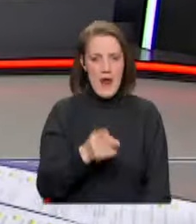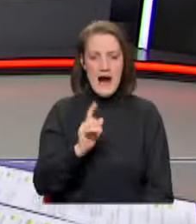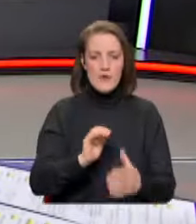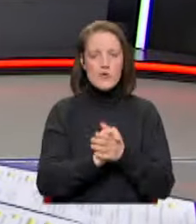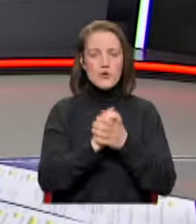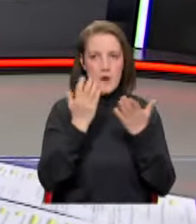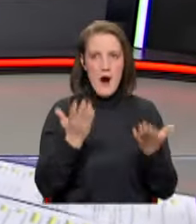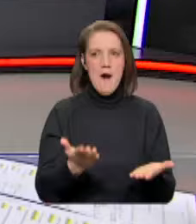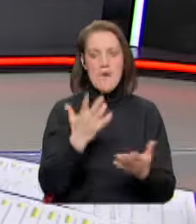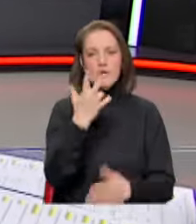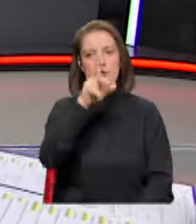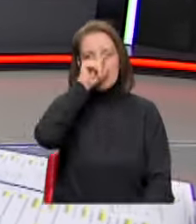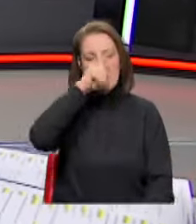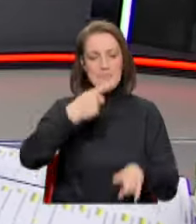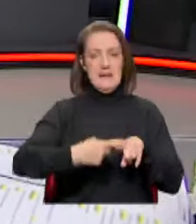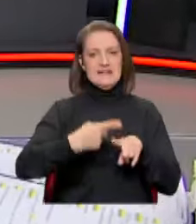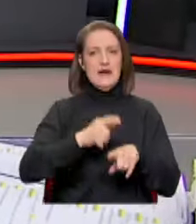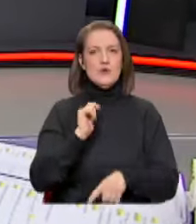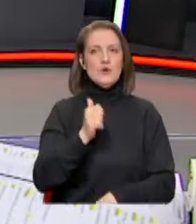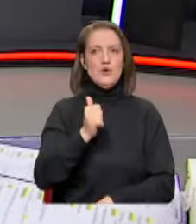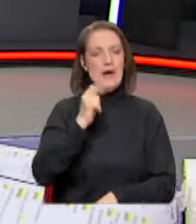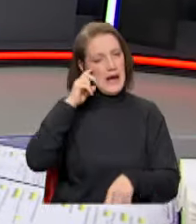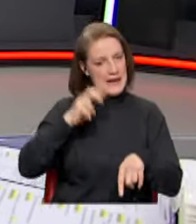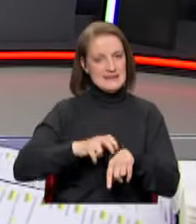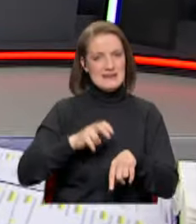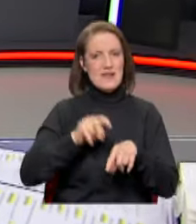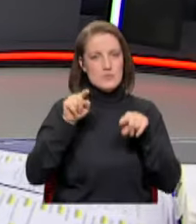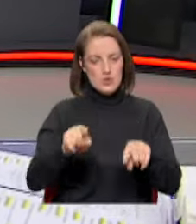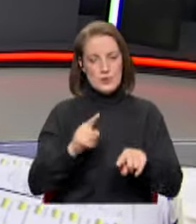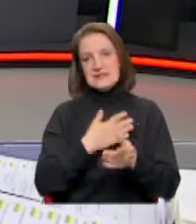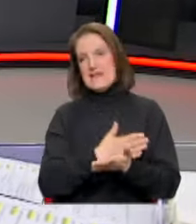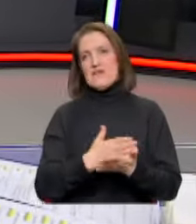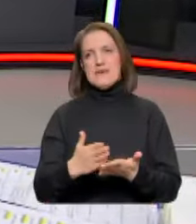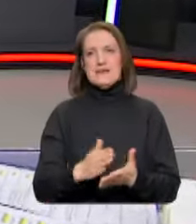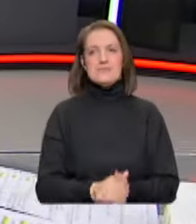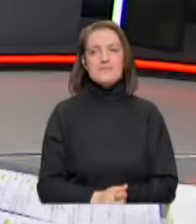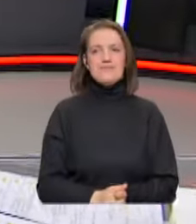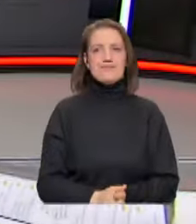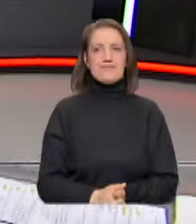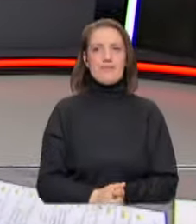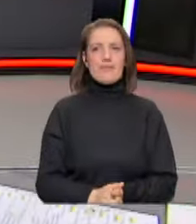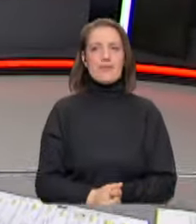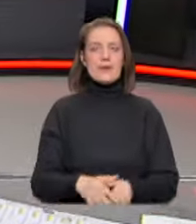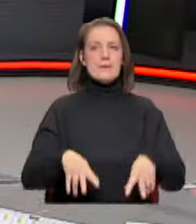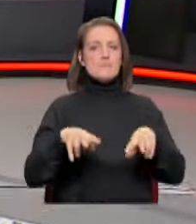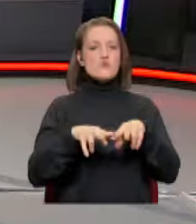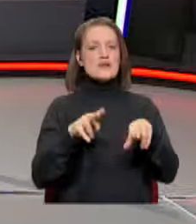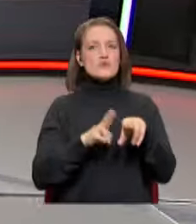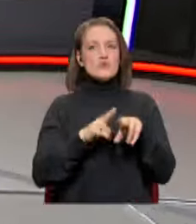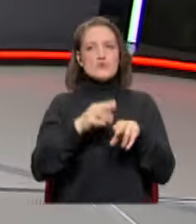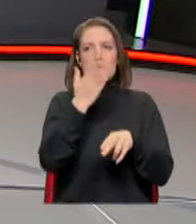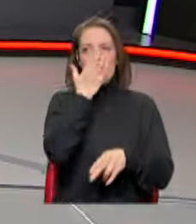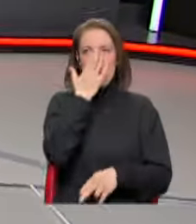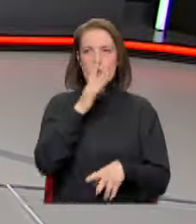kutluyor 3 Mart pazar günü hatırlatalım bunu ve devam edelim efendim Bu kez Murat kurum'un önünü